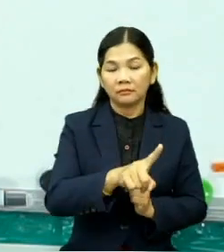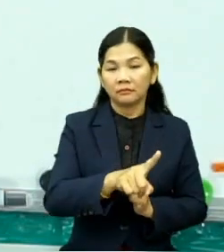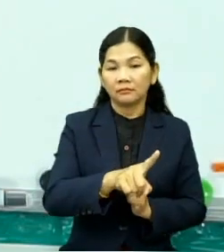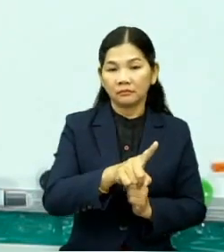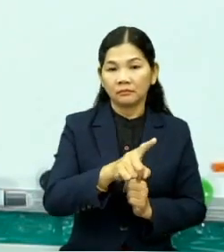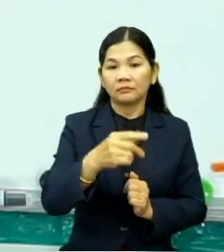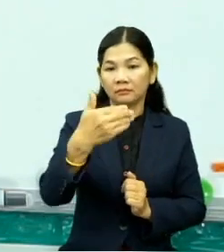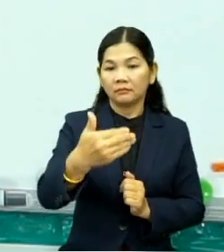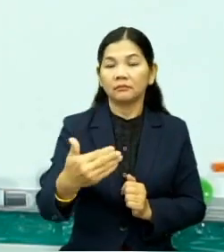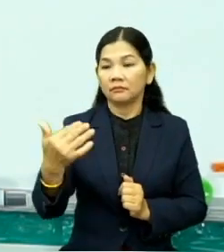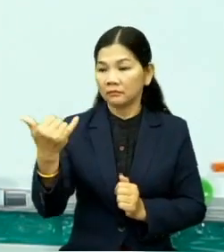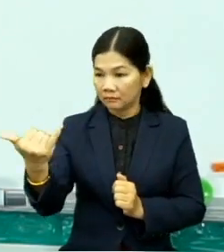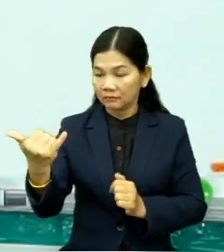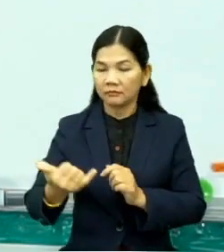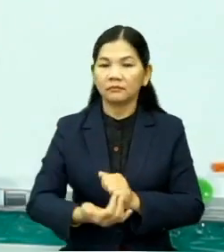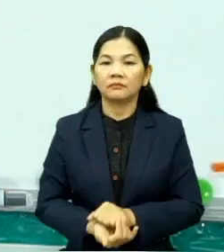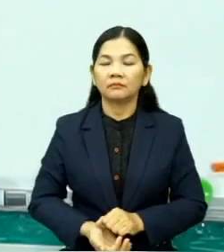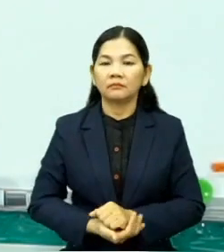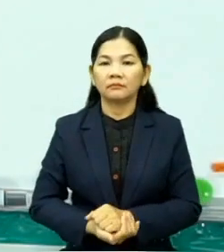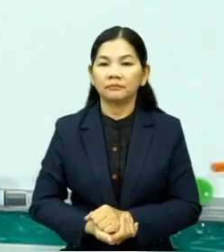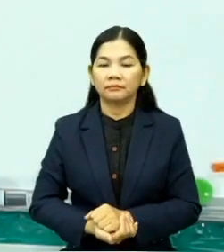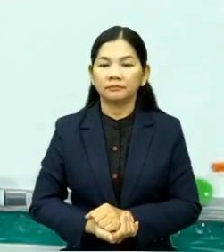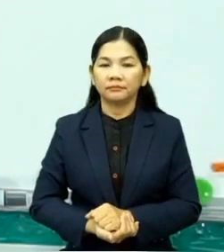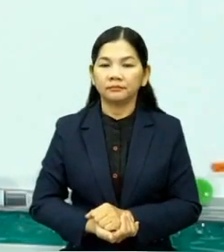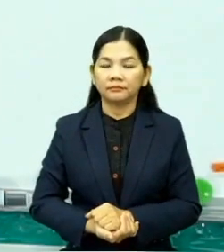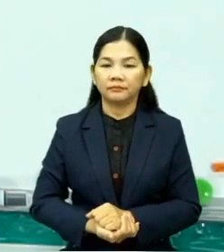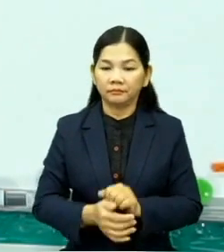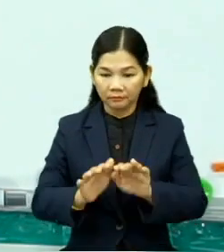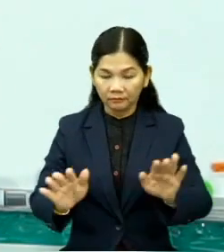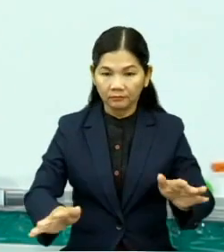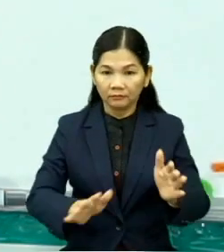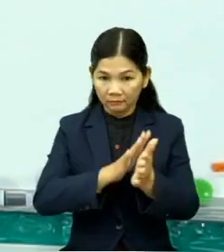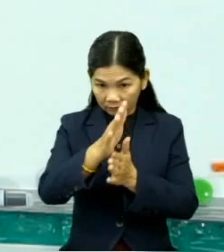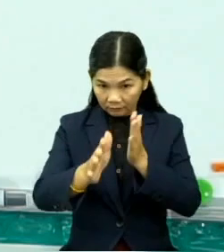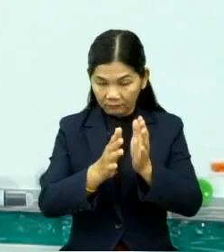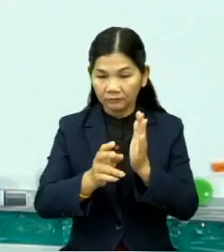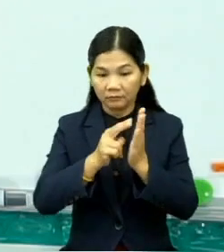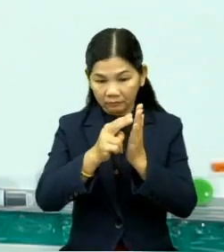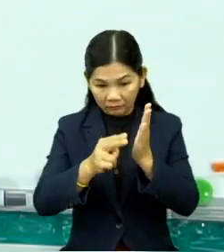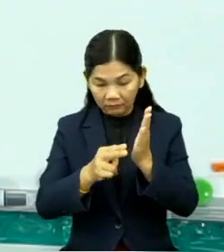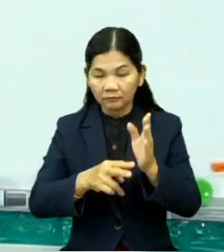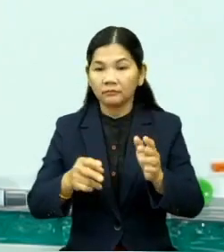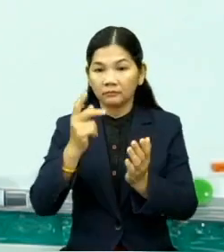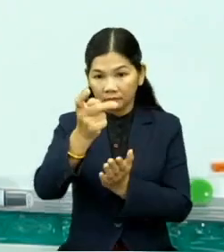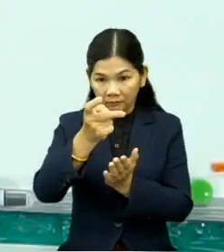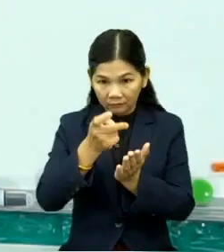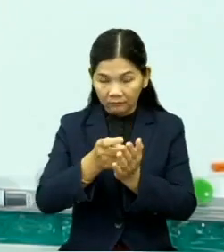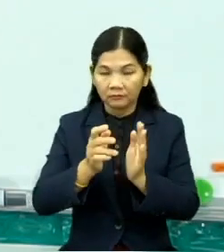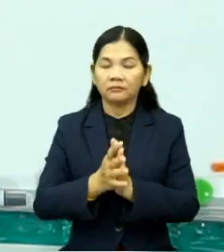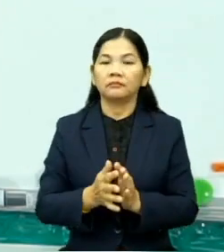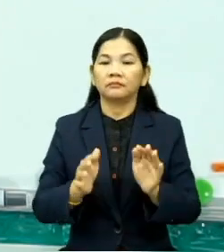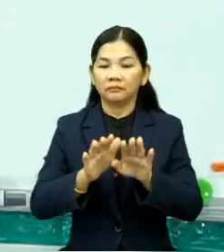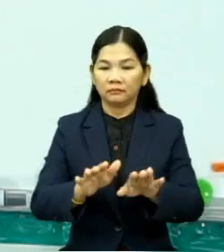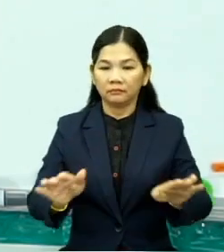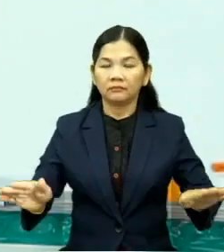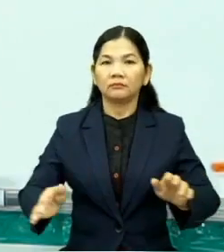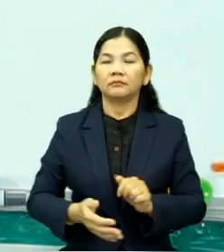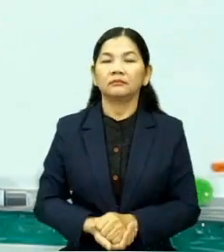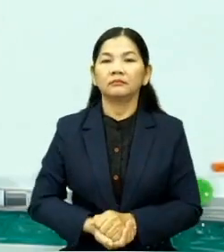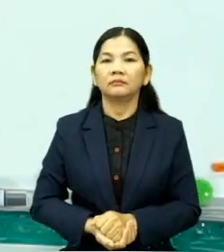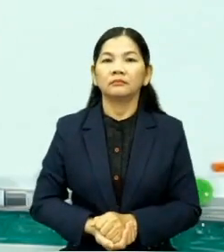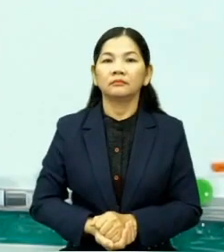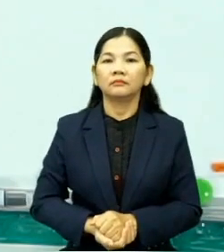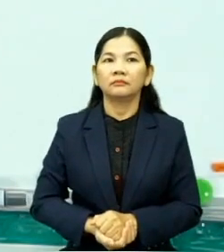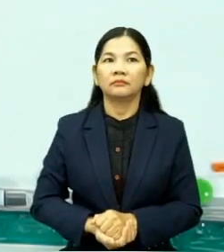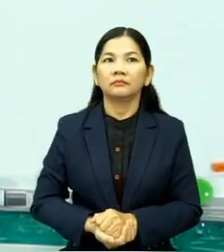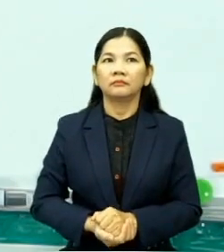mùi rơi cài sắp ra mùi nè con hai cha hai nè cô nâng án ạt bật ní chia cùng rú xâm rập con tặng ác này nè con